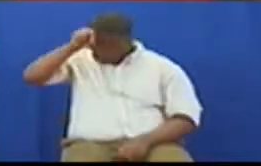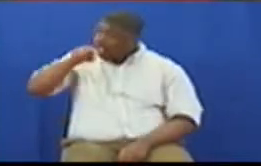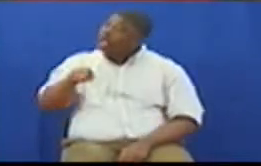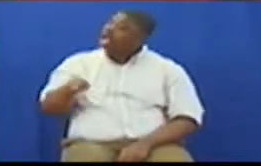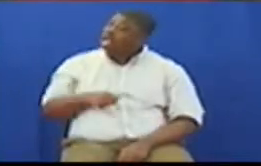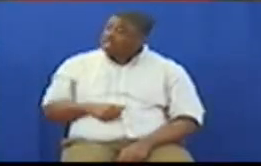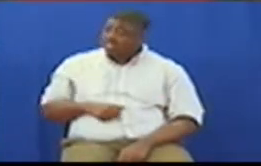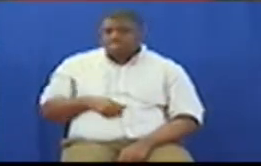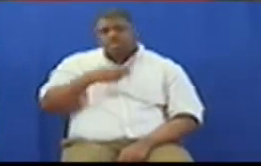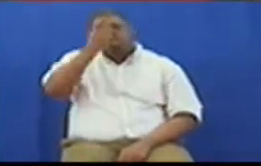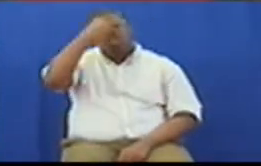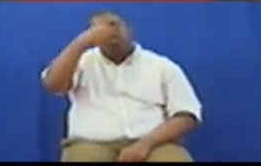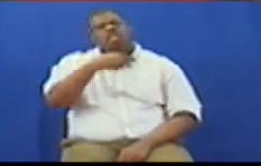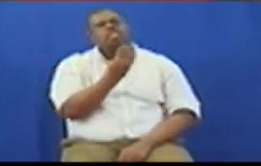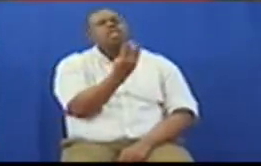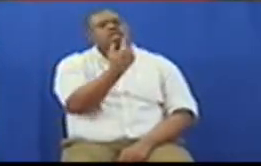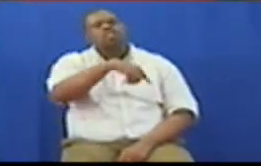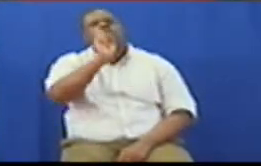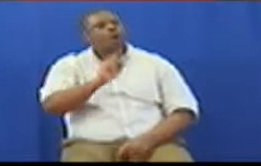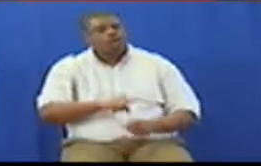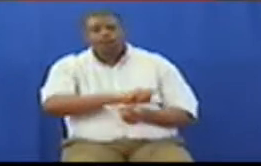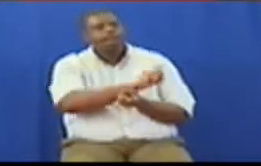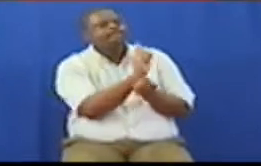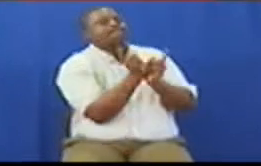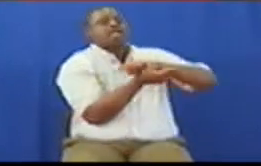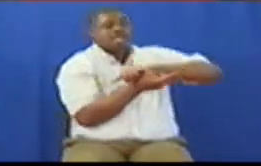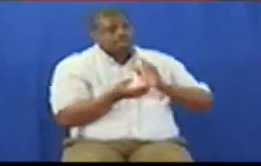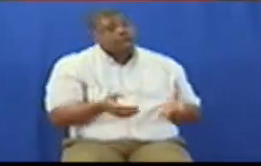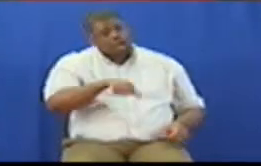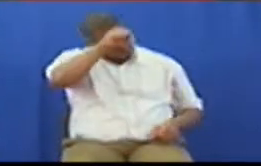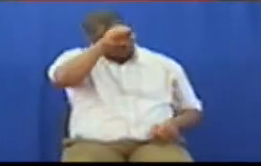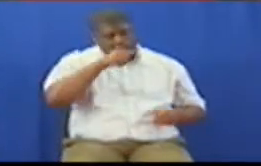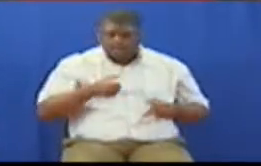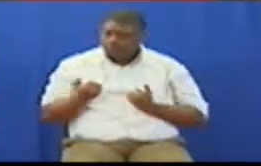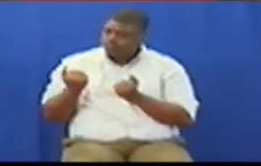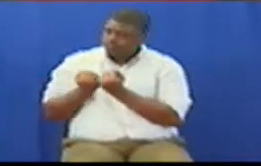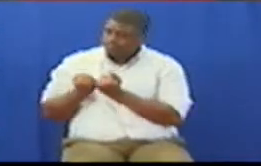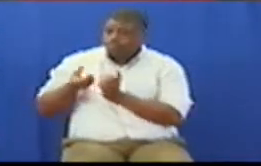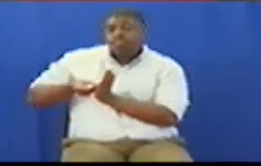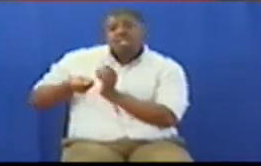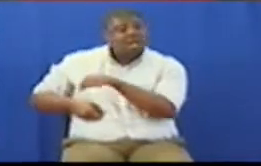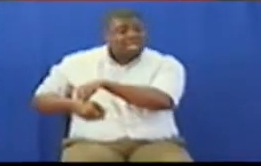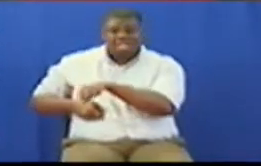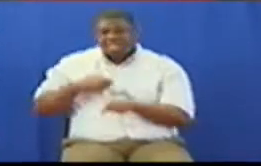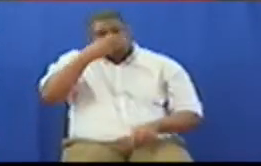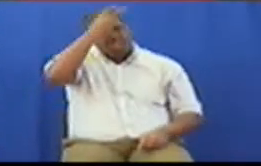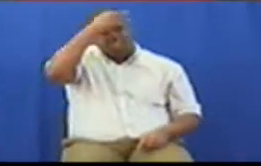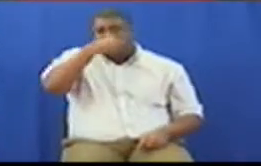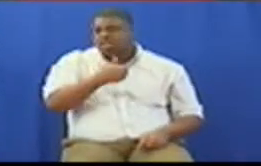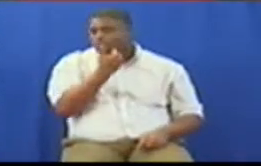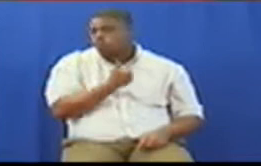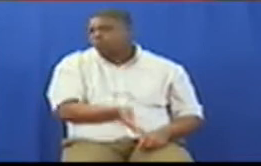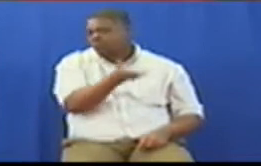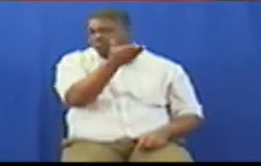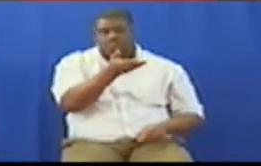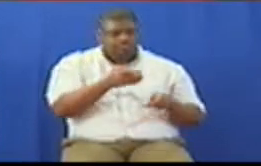lakini kama zile degree zako hujaweza kuzibadilisha katika uzalishaji na kujitengenezea kipato, ina maana zinakuwa hazijasaidia. Kwa